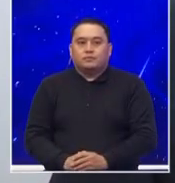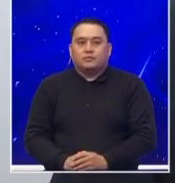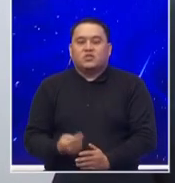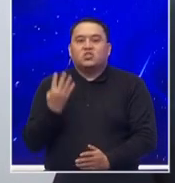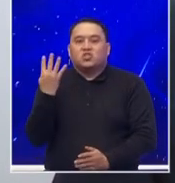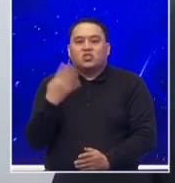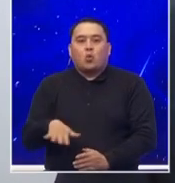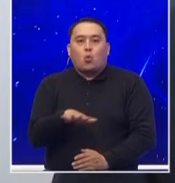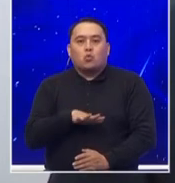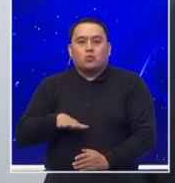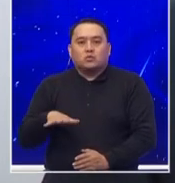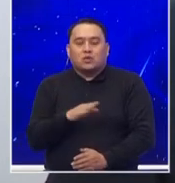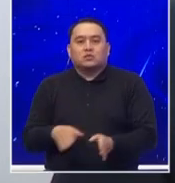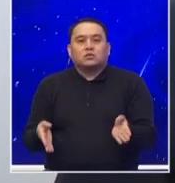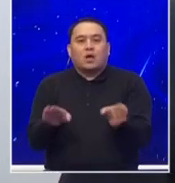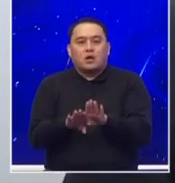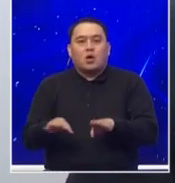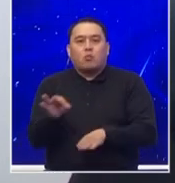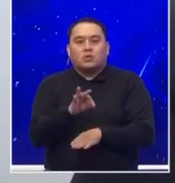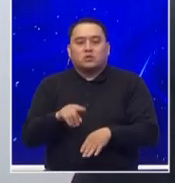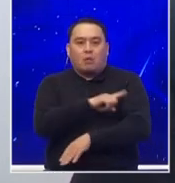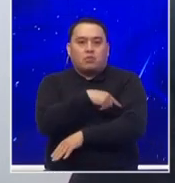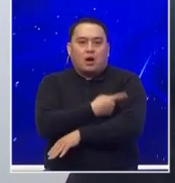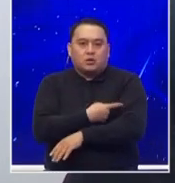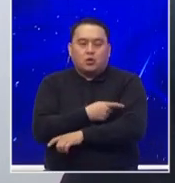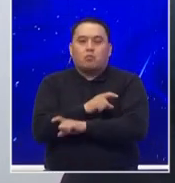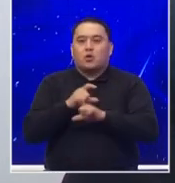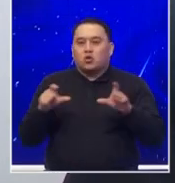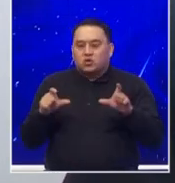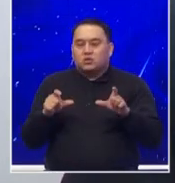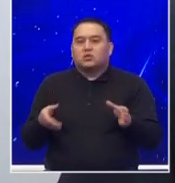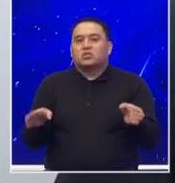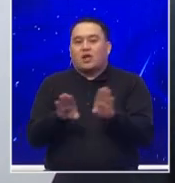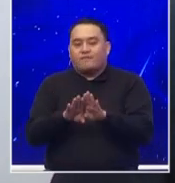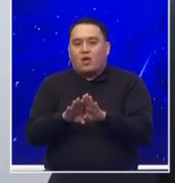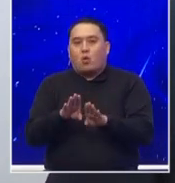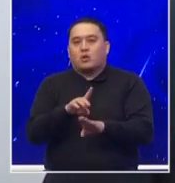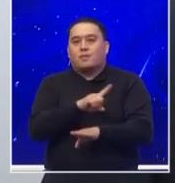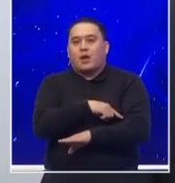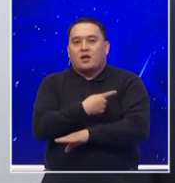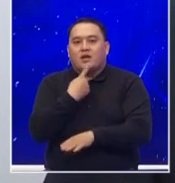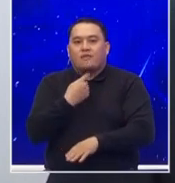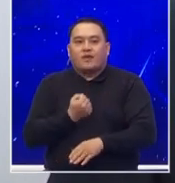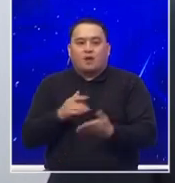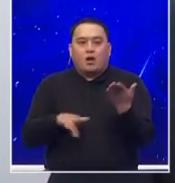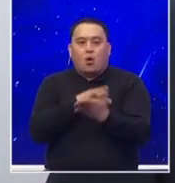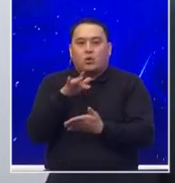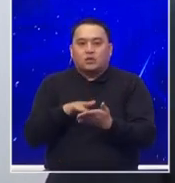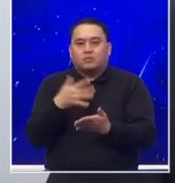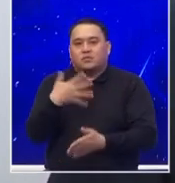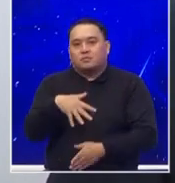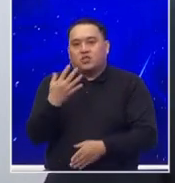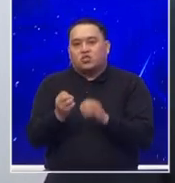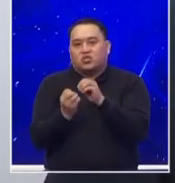Четыре участка считаются закрытыми. Это областная больница, областная многопрофильная больница, онкодиспансер и военный городок